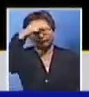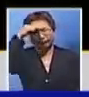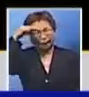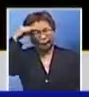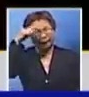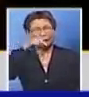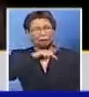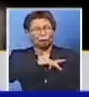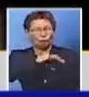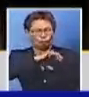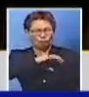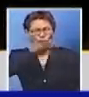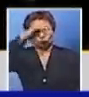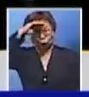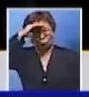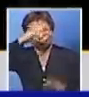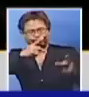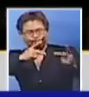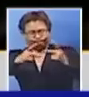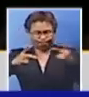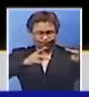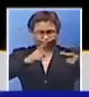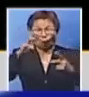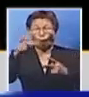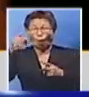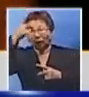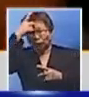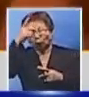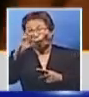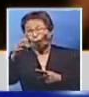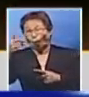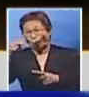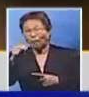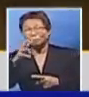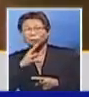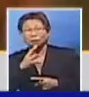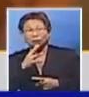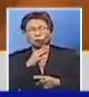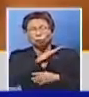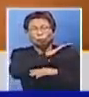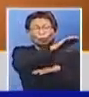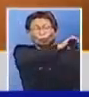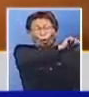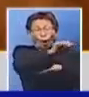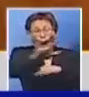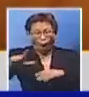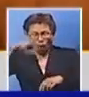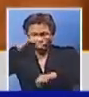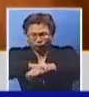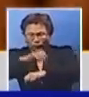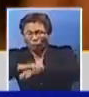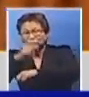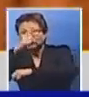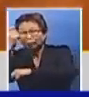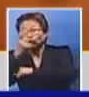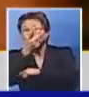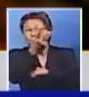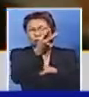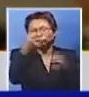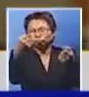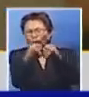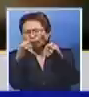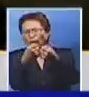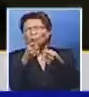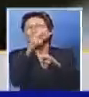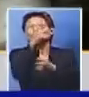Menerusi Ketua Polis Johor, Datuk Sri Wan Ahmad Najmuddin Mohamad berkata, semua suspek ditahan susulan dua kes